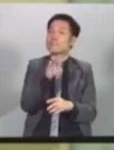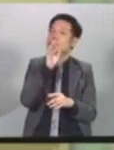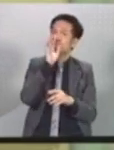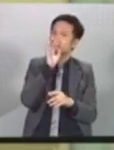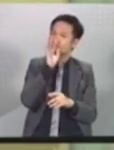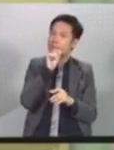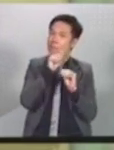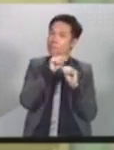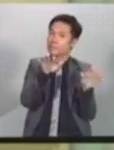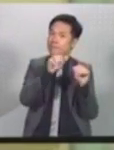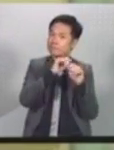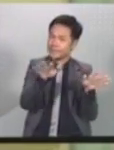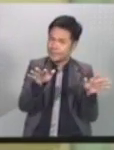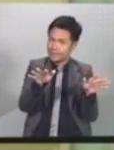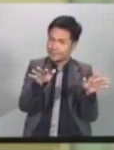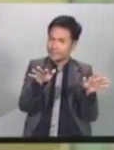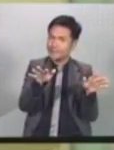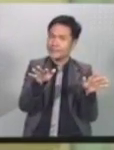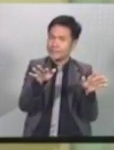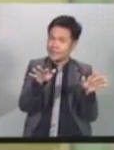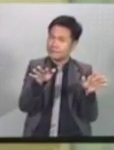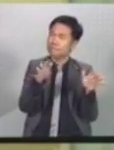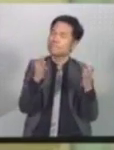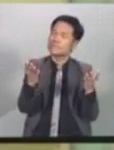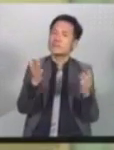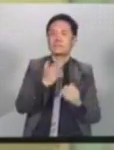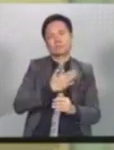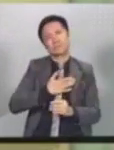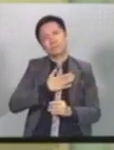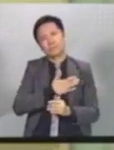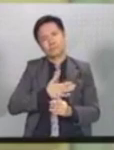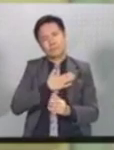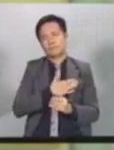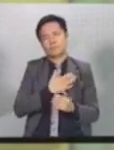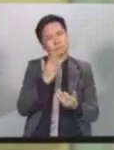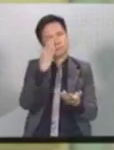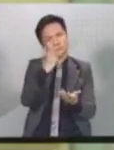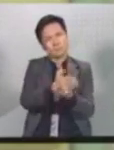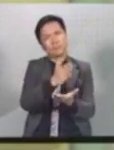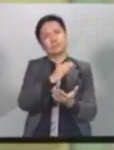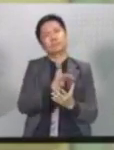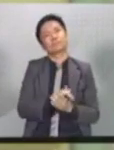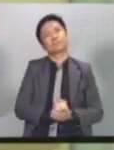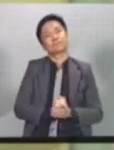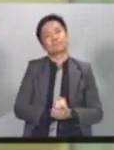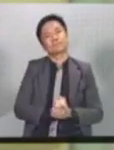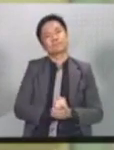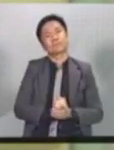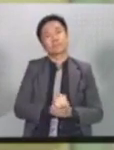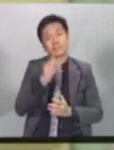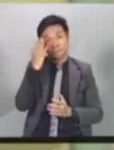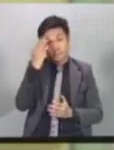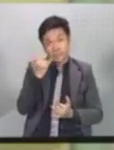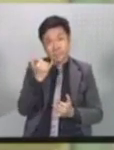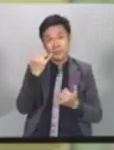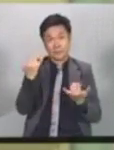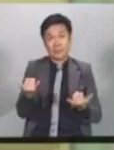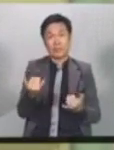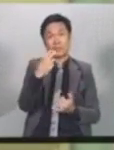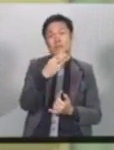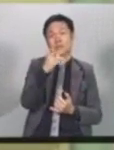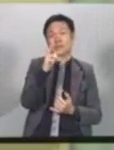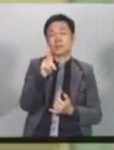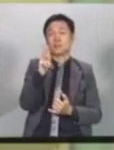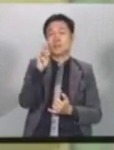rakan-rakan yang lain, jadi saya harap tolong hentikan kerana pihak SKMM akan